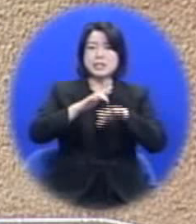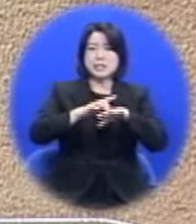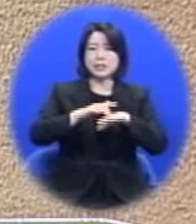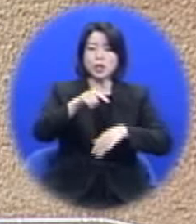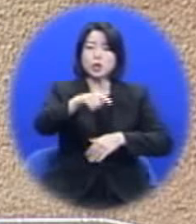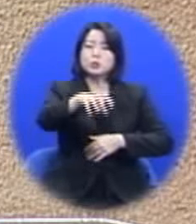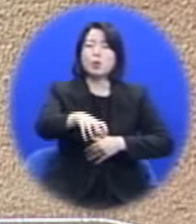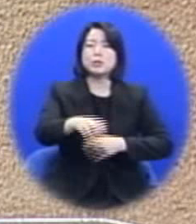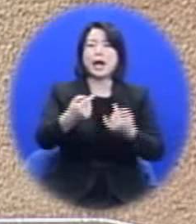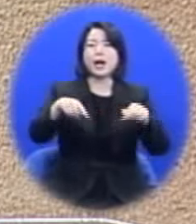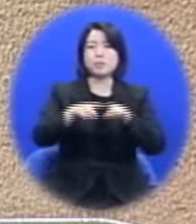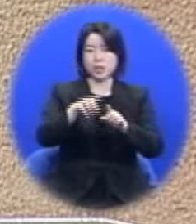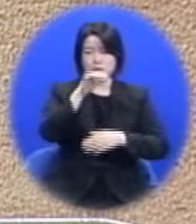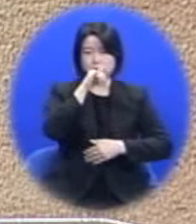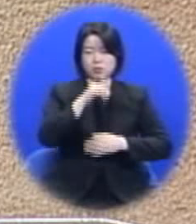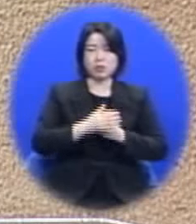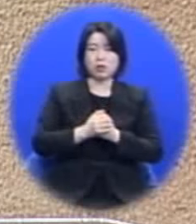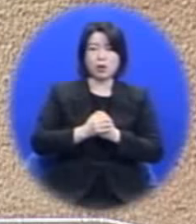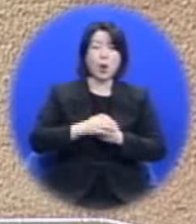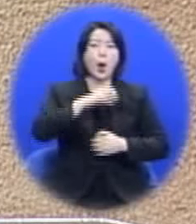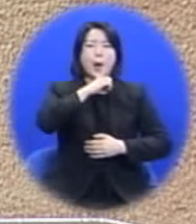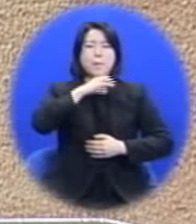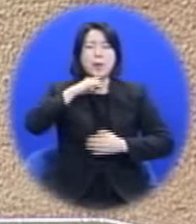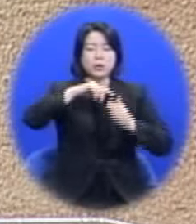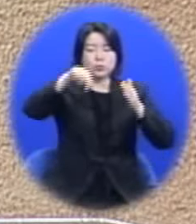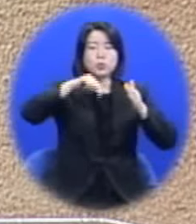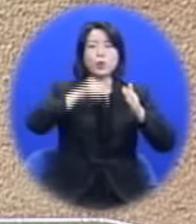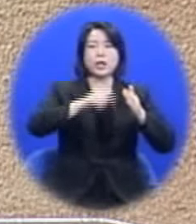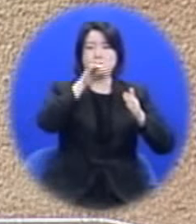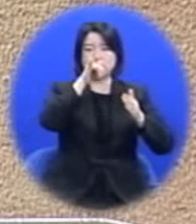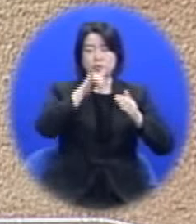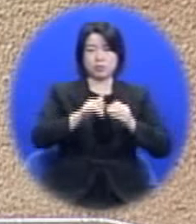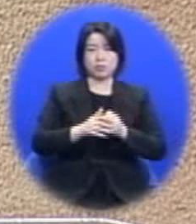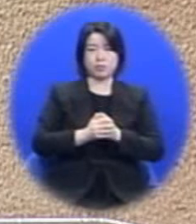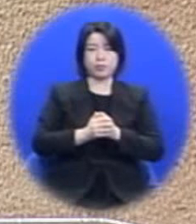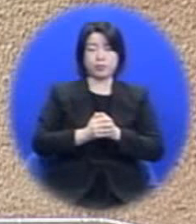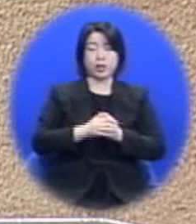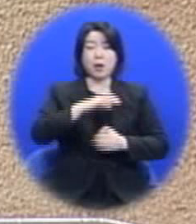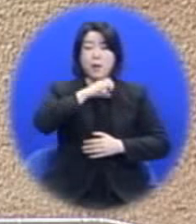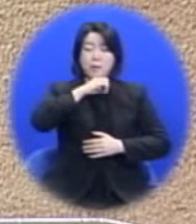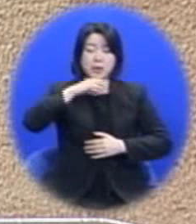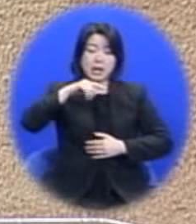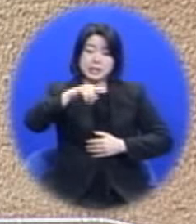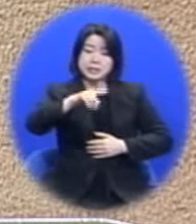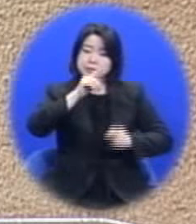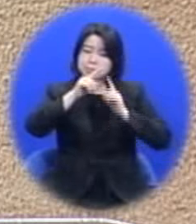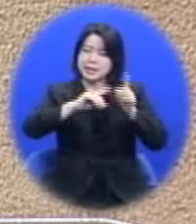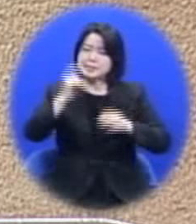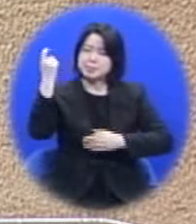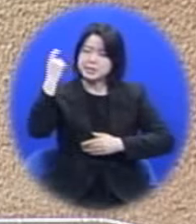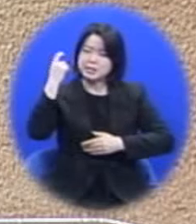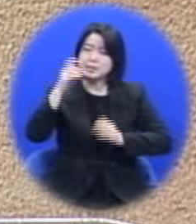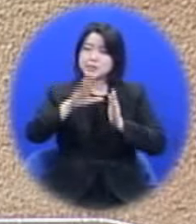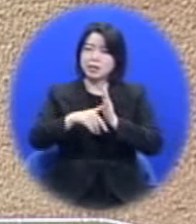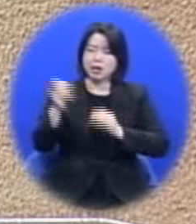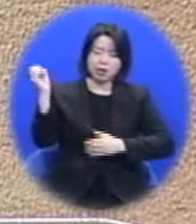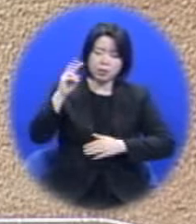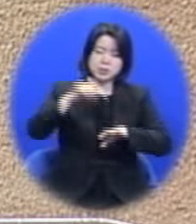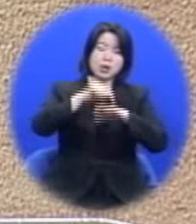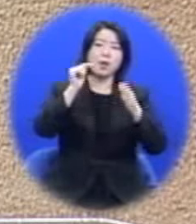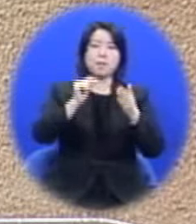자리에 있었어요. 베드로 속에 있었어요. 베드로가 그 말씀을들을 때 갑자기